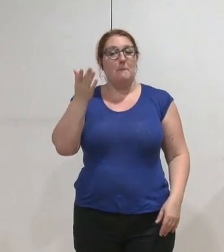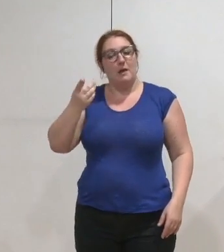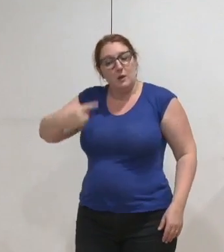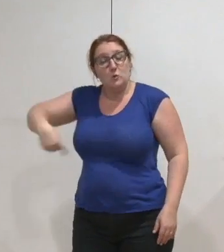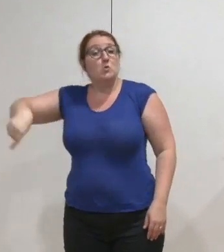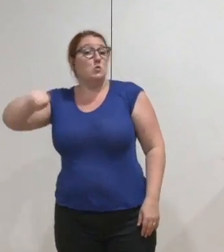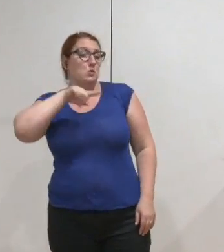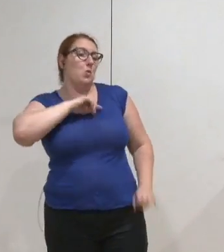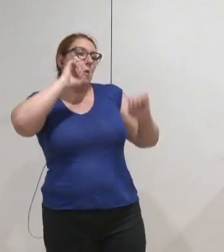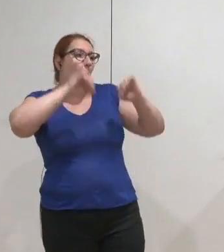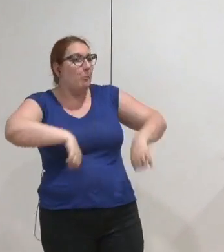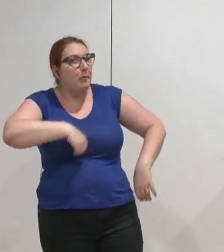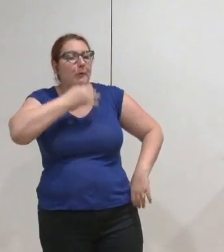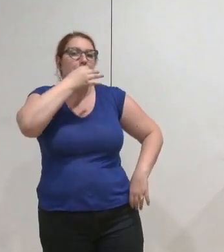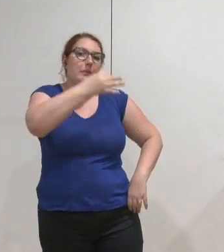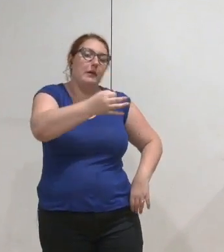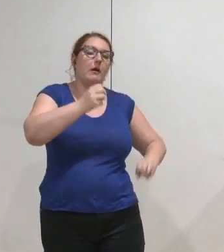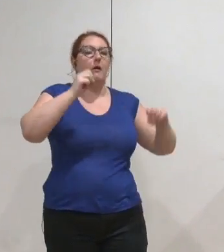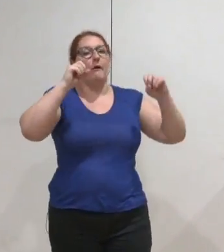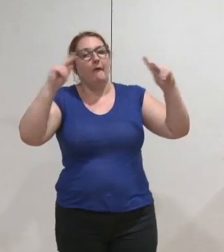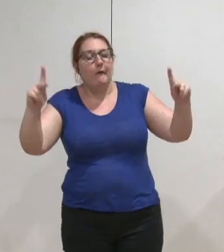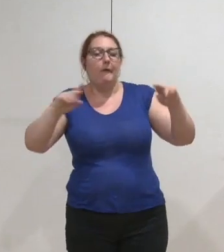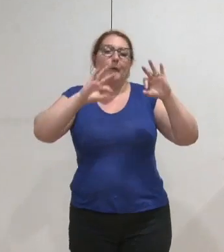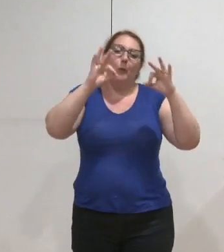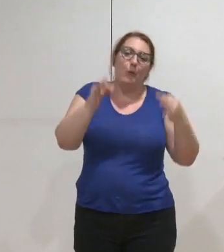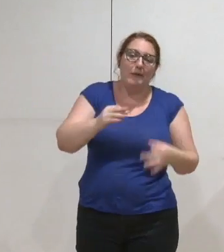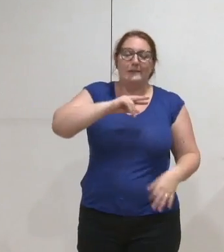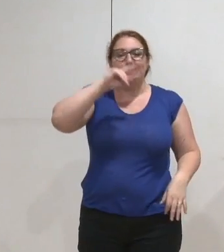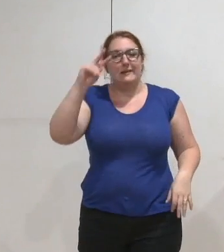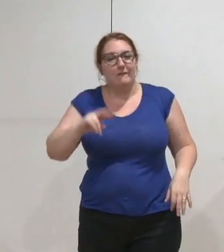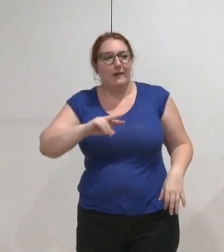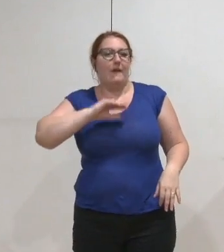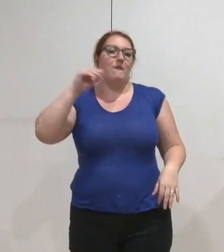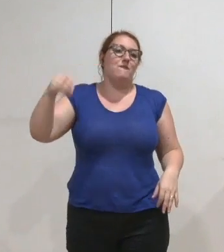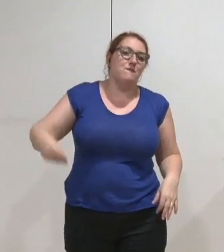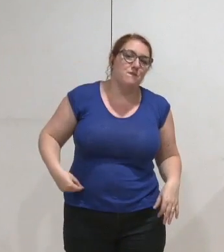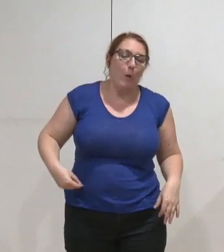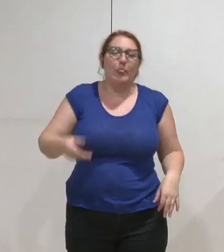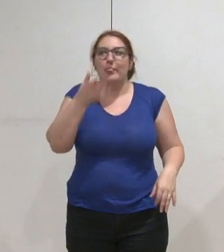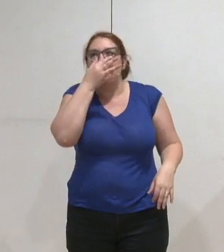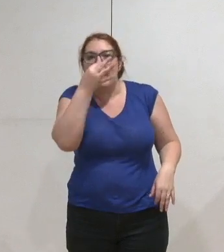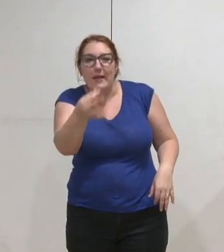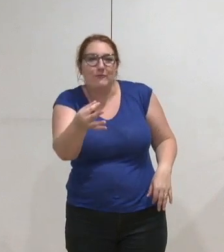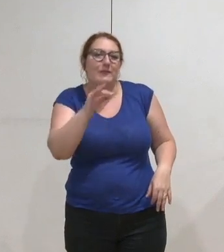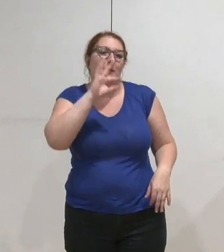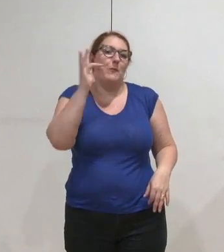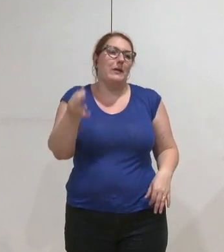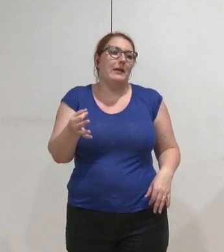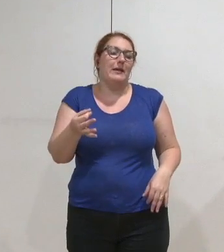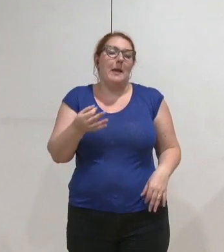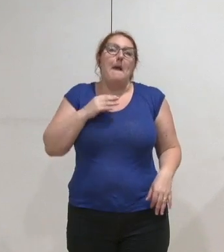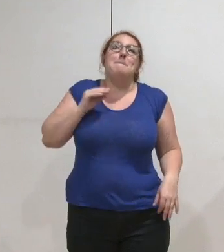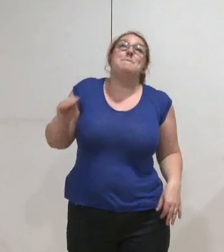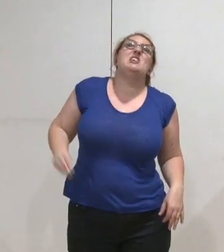à dire oui bon c'est une faute un péché de naïveté un péché de